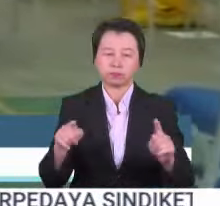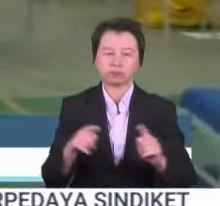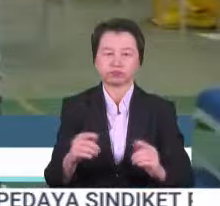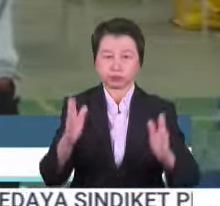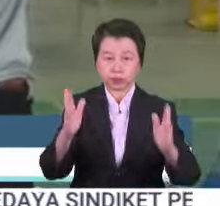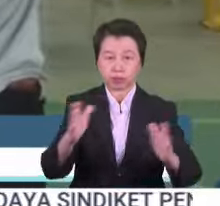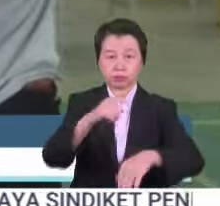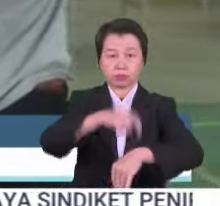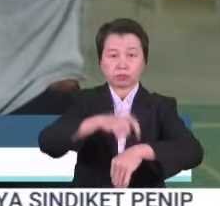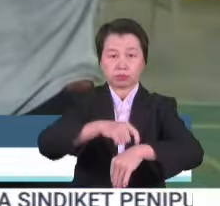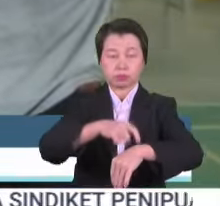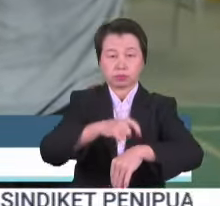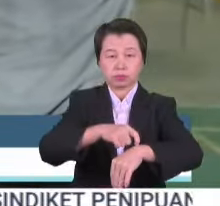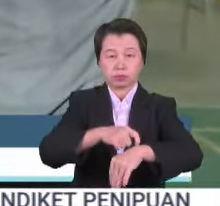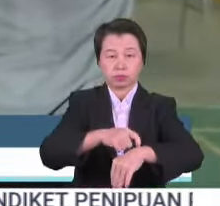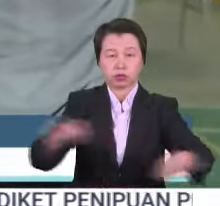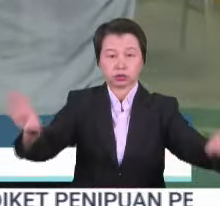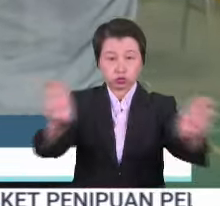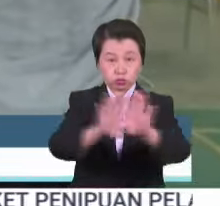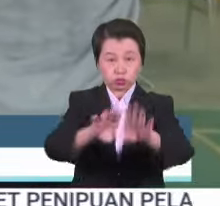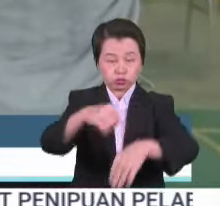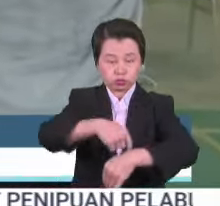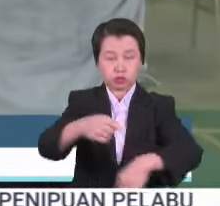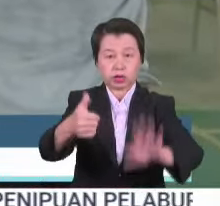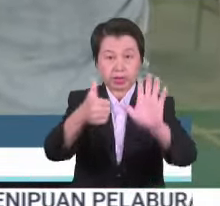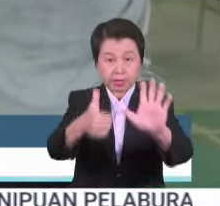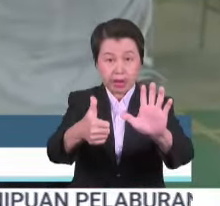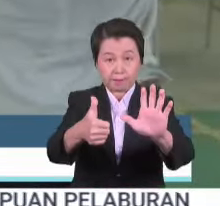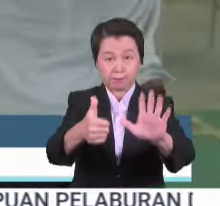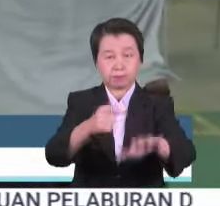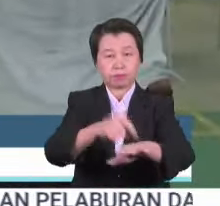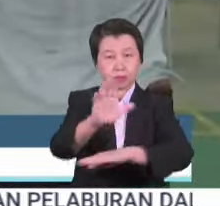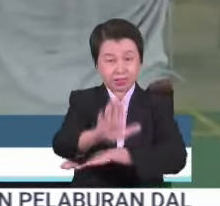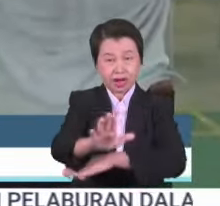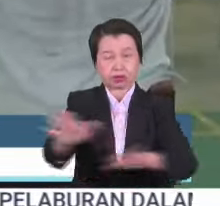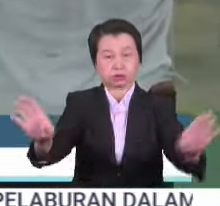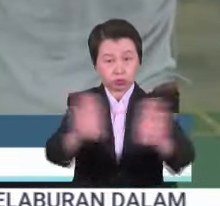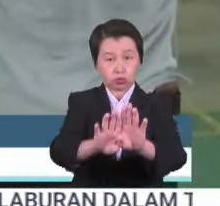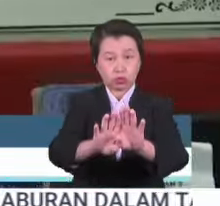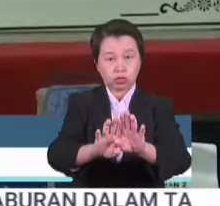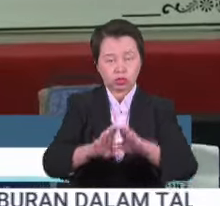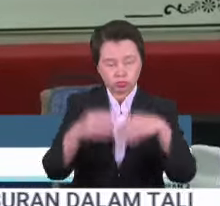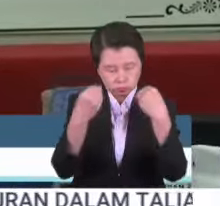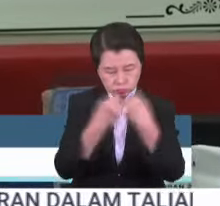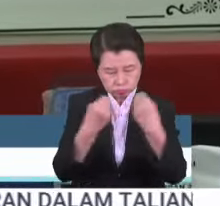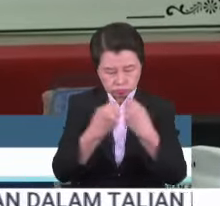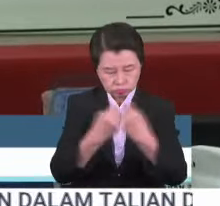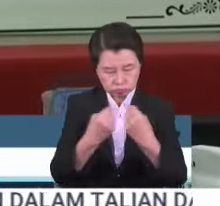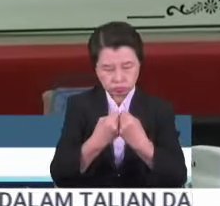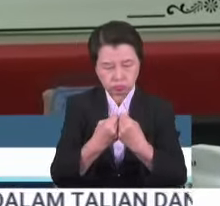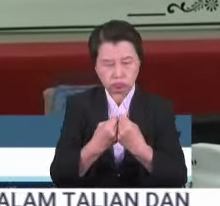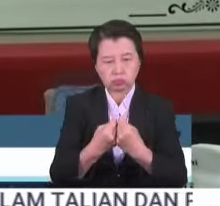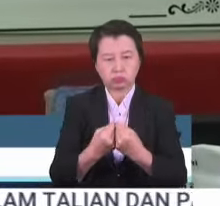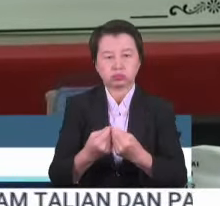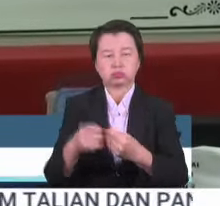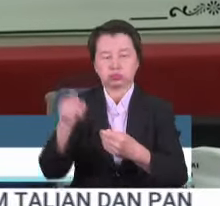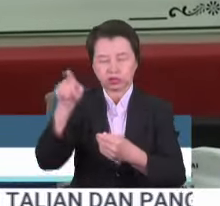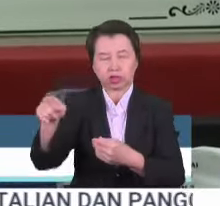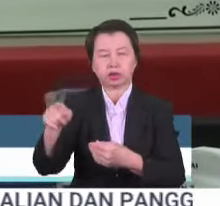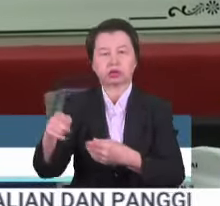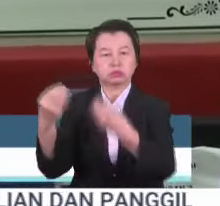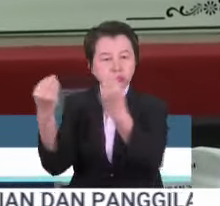tempoh masa mengundi ini ditutup pukul 6, pengiraan undi akan dibuat di saluran masing-masing terlebih